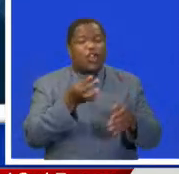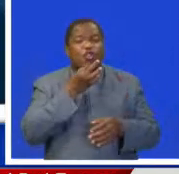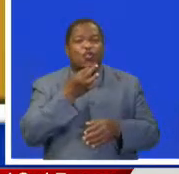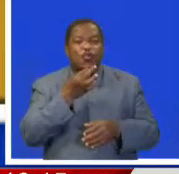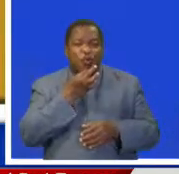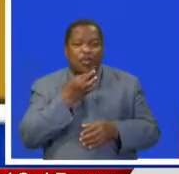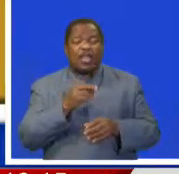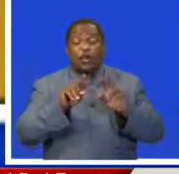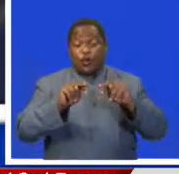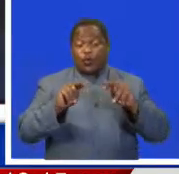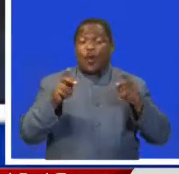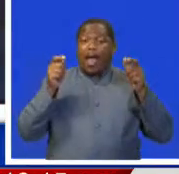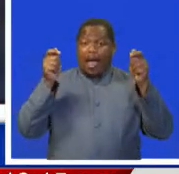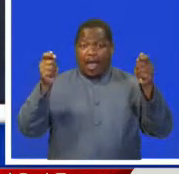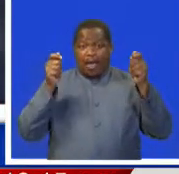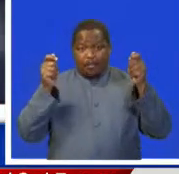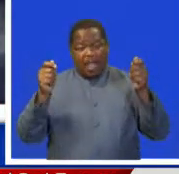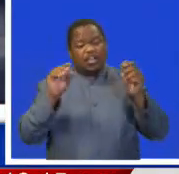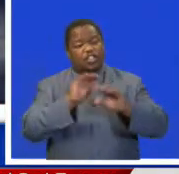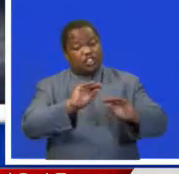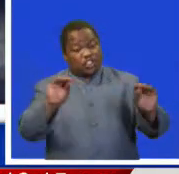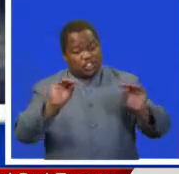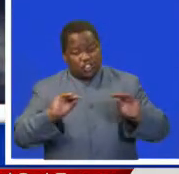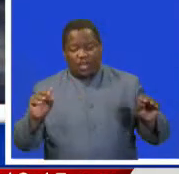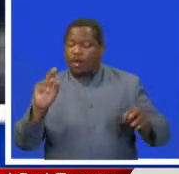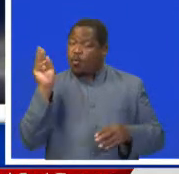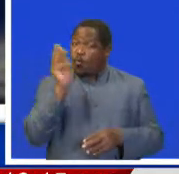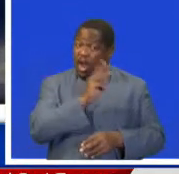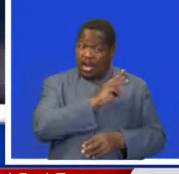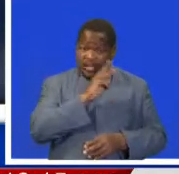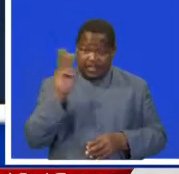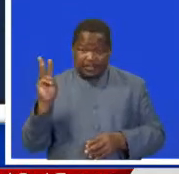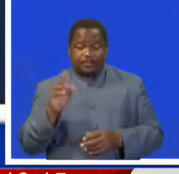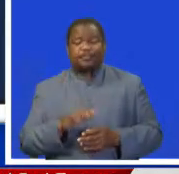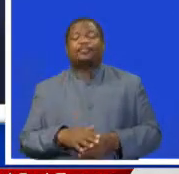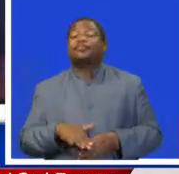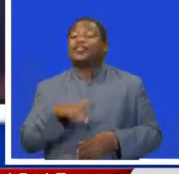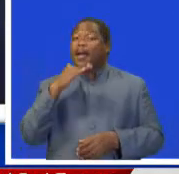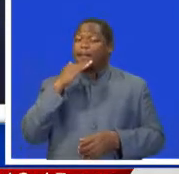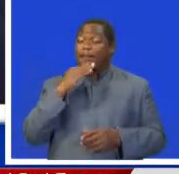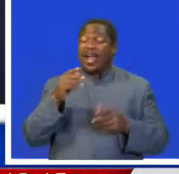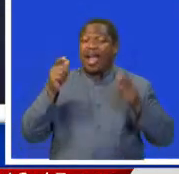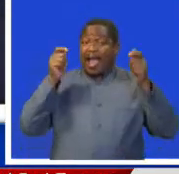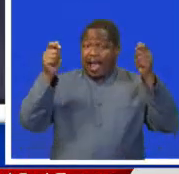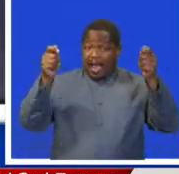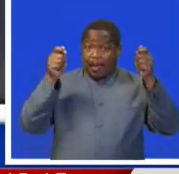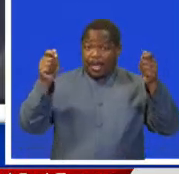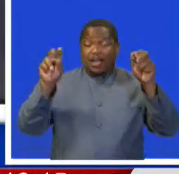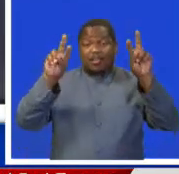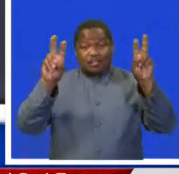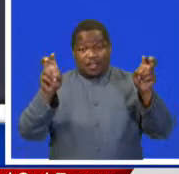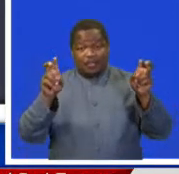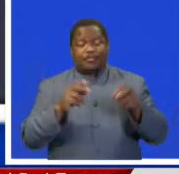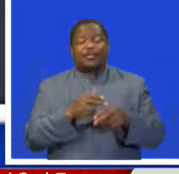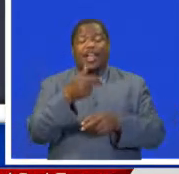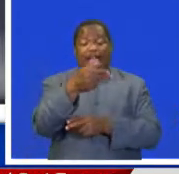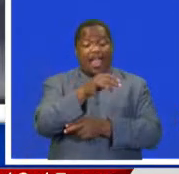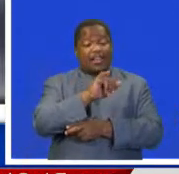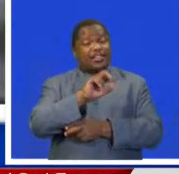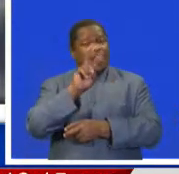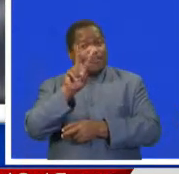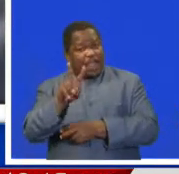campaign kubagcwayisa at into netinengi. So le campaign yethu ke lena ithi HIV still matters